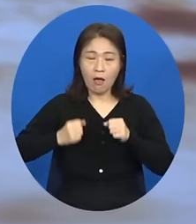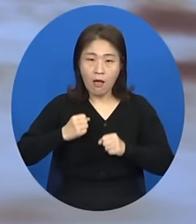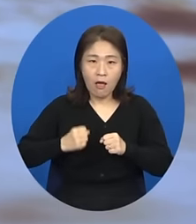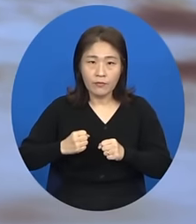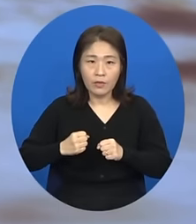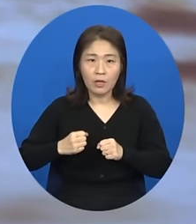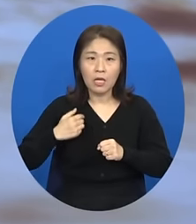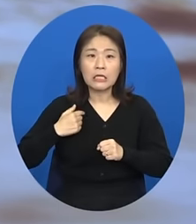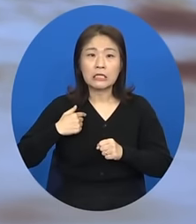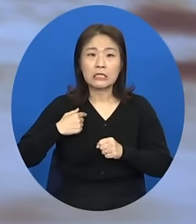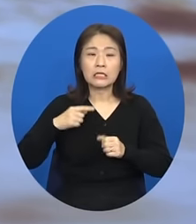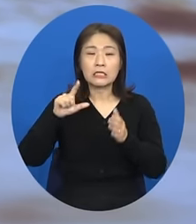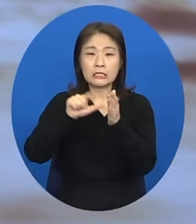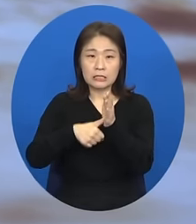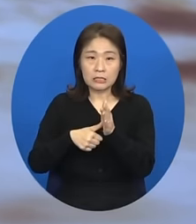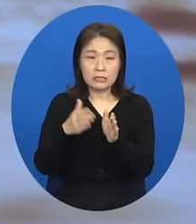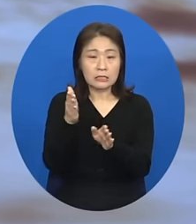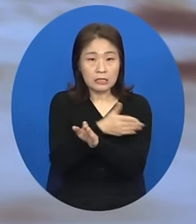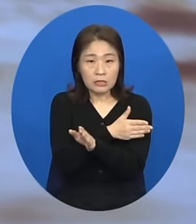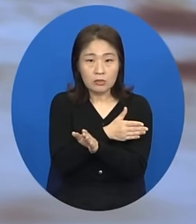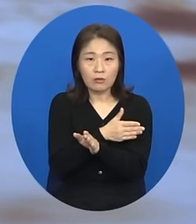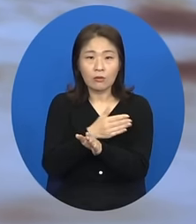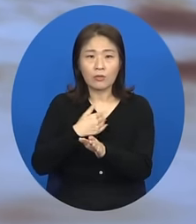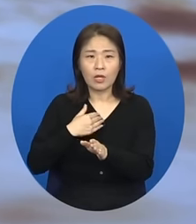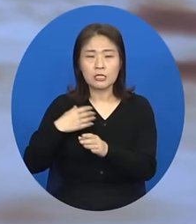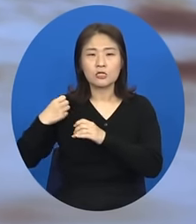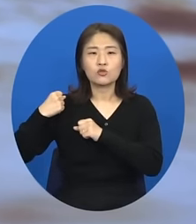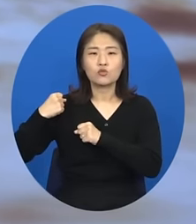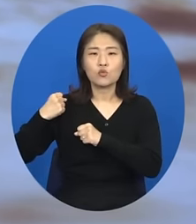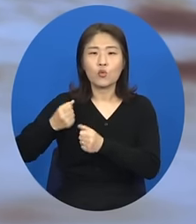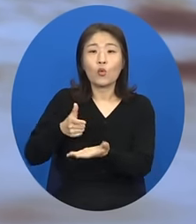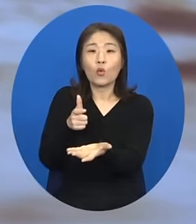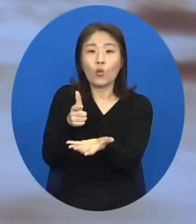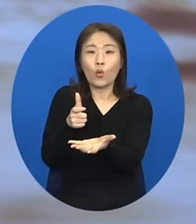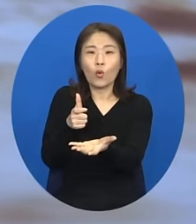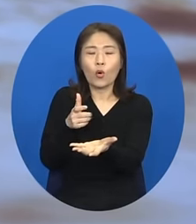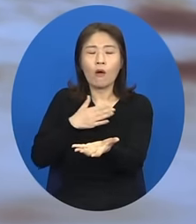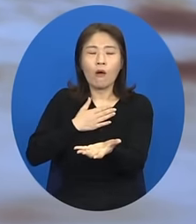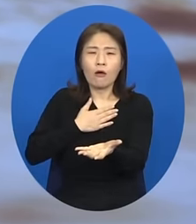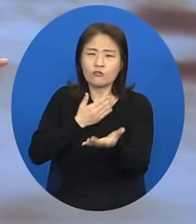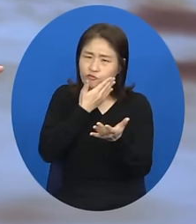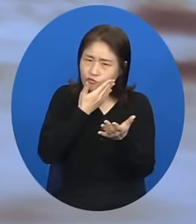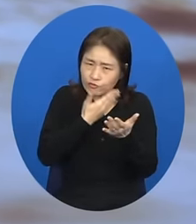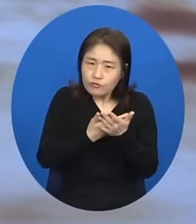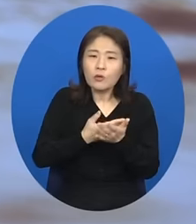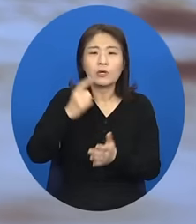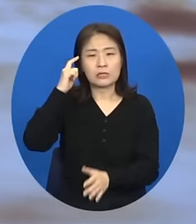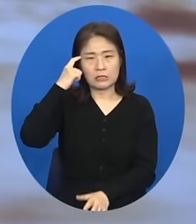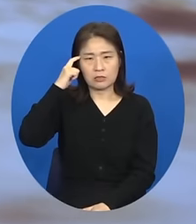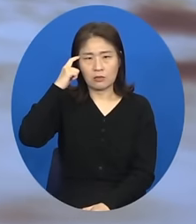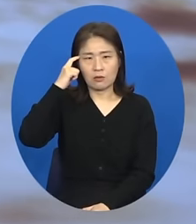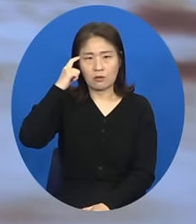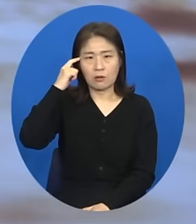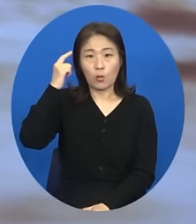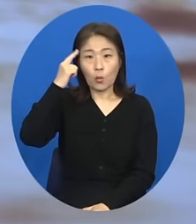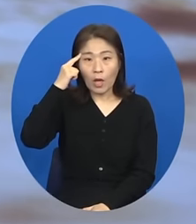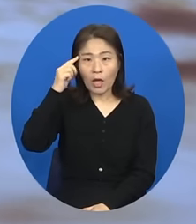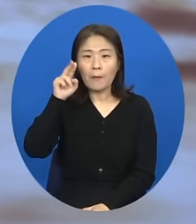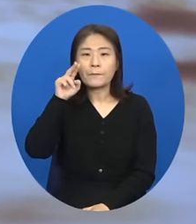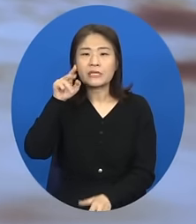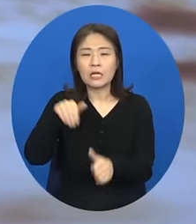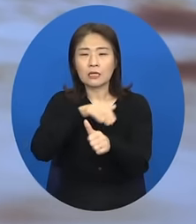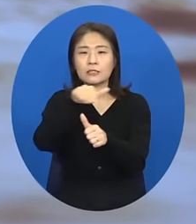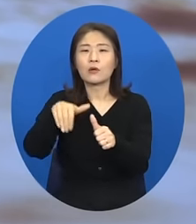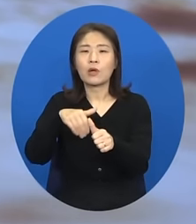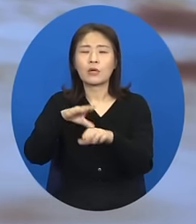저에겐 생명처럼 느껴지는 거예요. 총을 잃어버리면 안 된다. 이 총을 가지고 이 비상사태 상황을 잘 해결해야